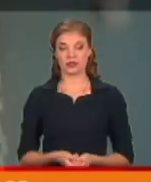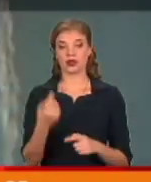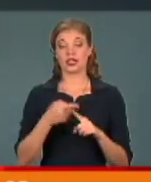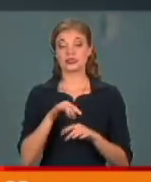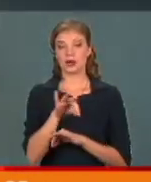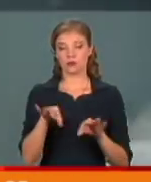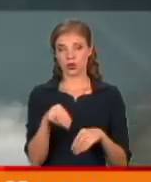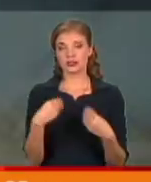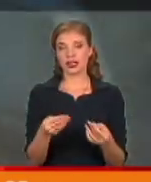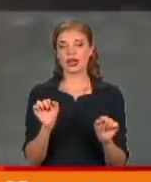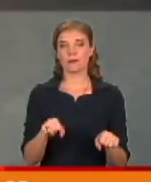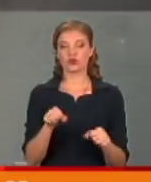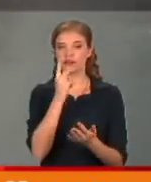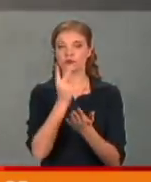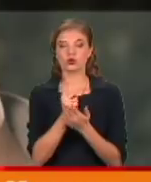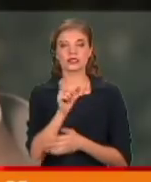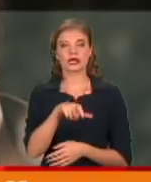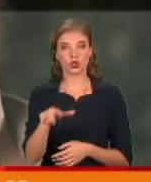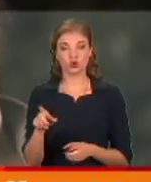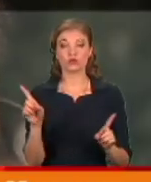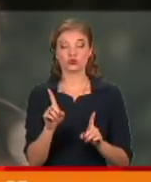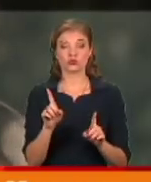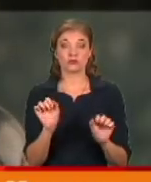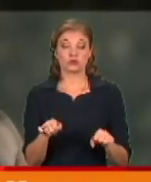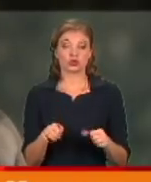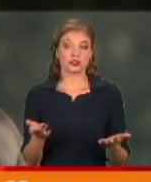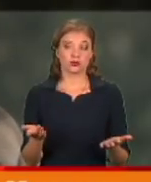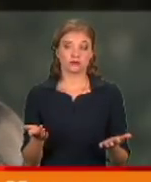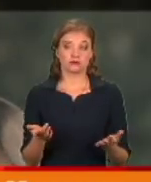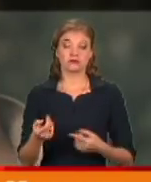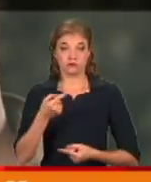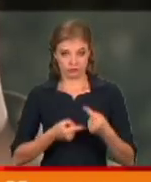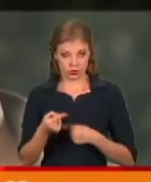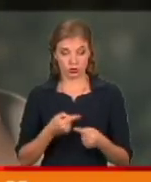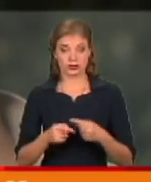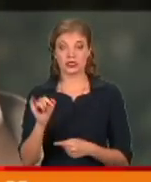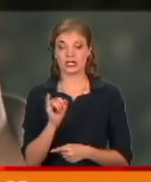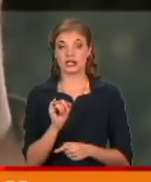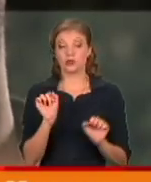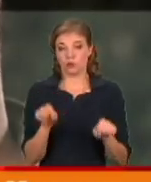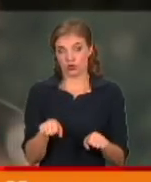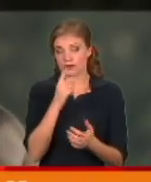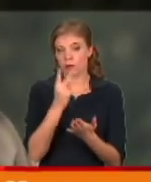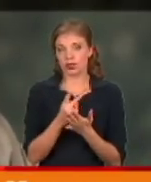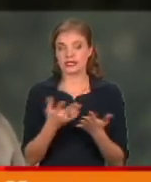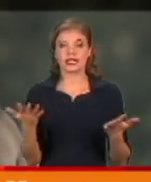Цей проект, я думаю, що дає можливість показати людям, що можливо вернутися,